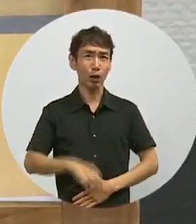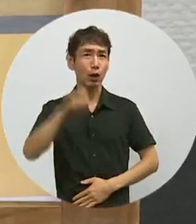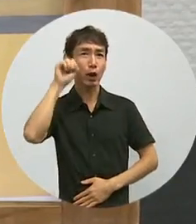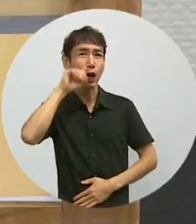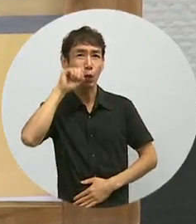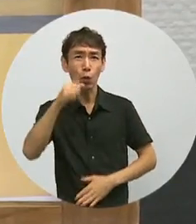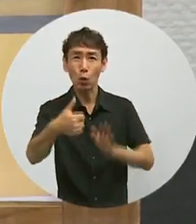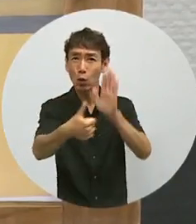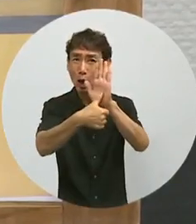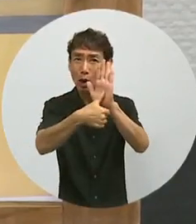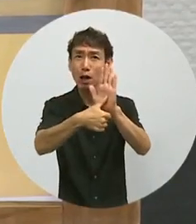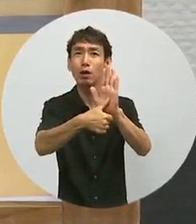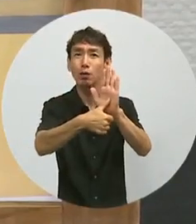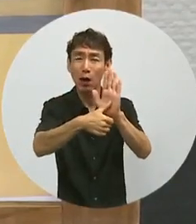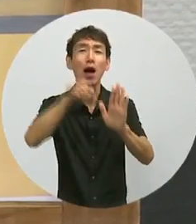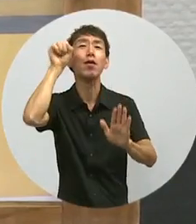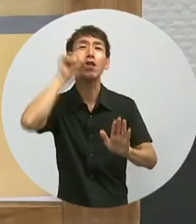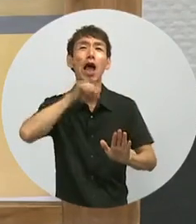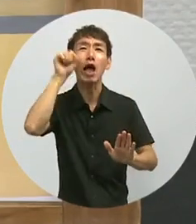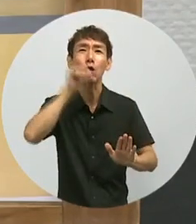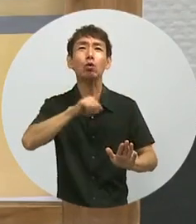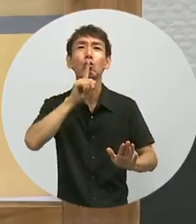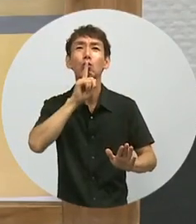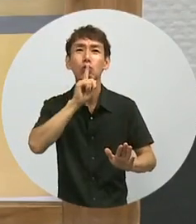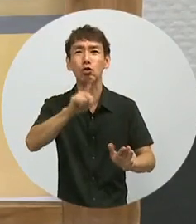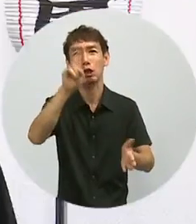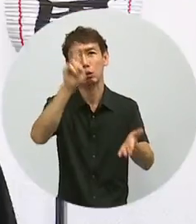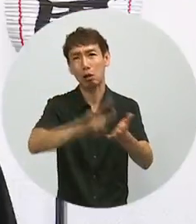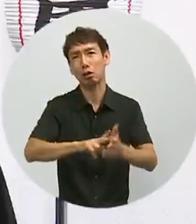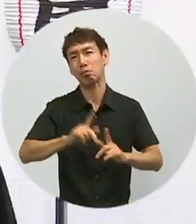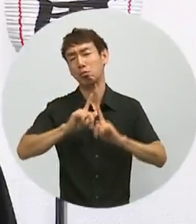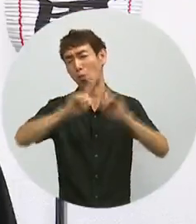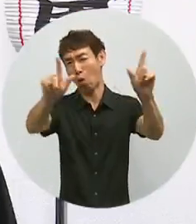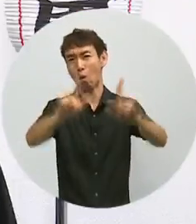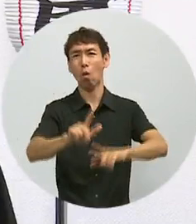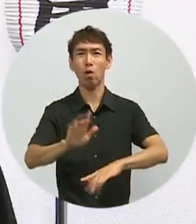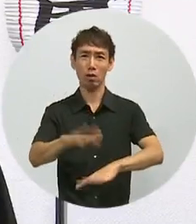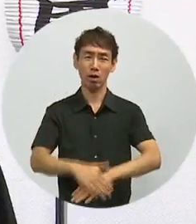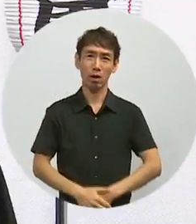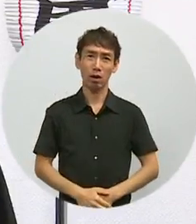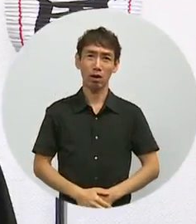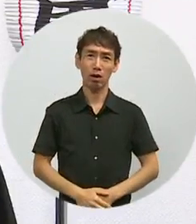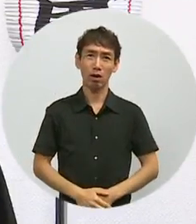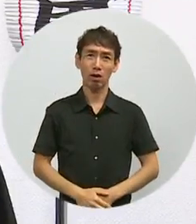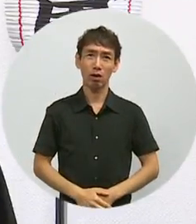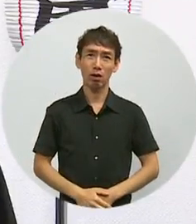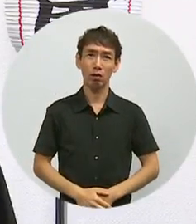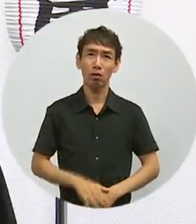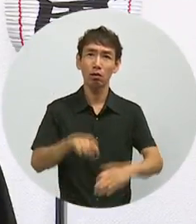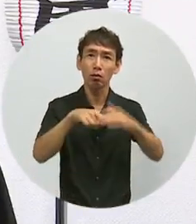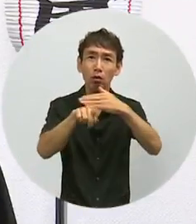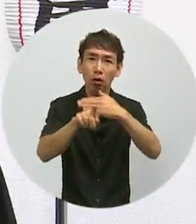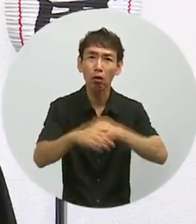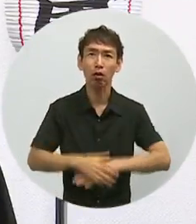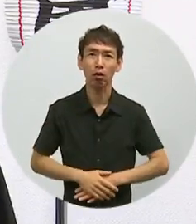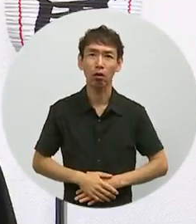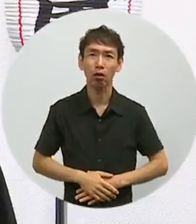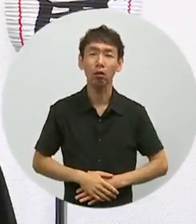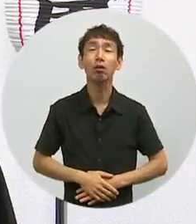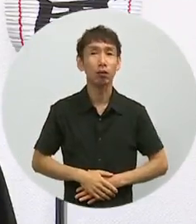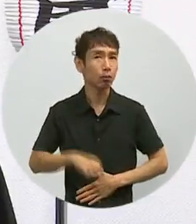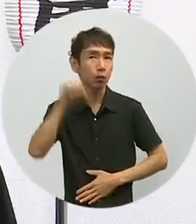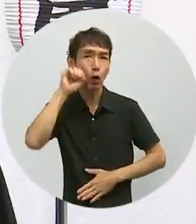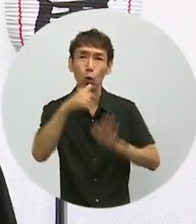は猫という名前にしようと言いました。というわけで、なぜだか猫の名前